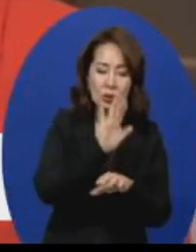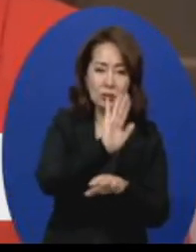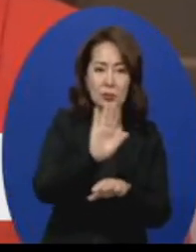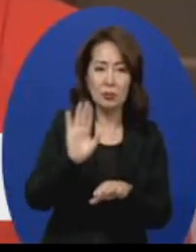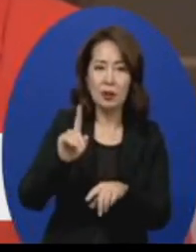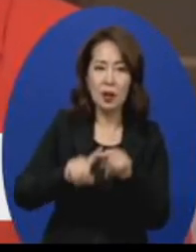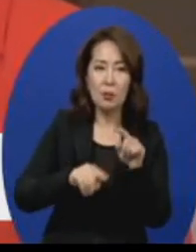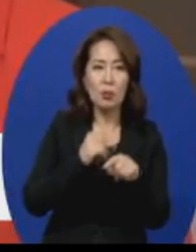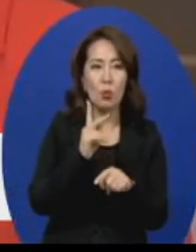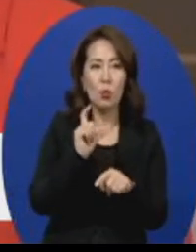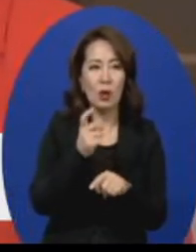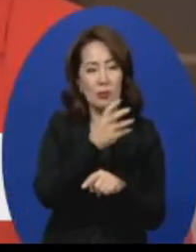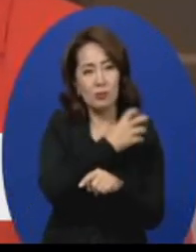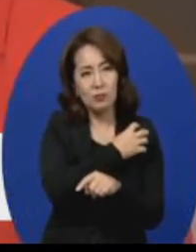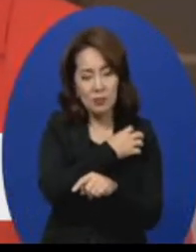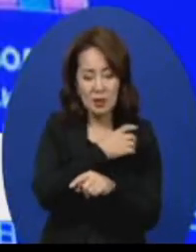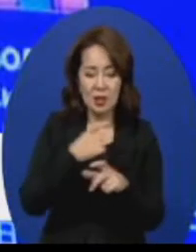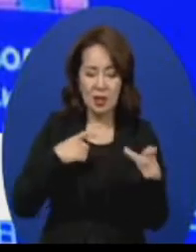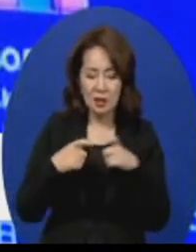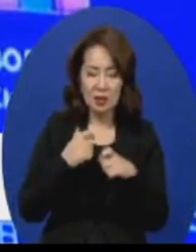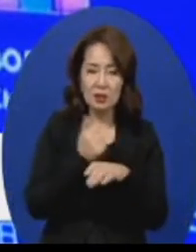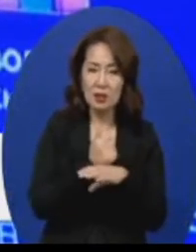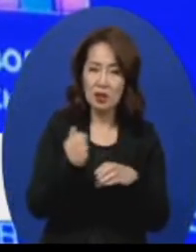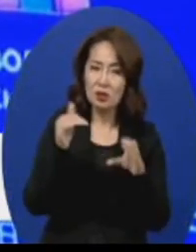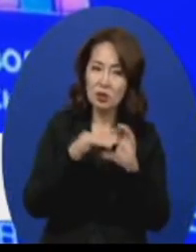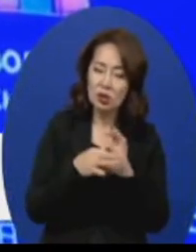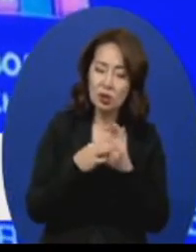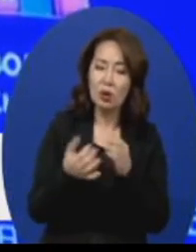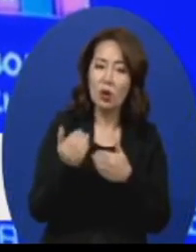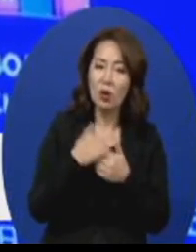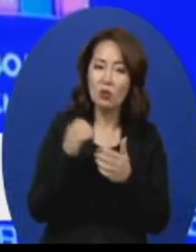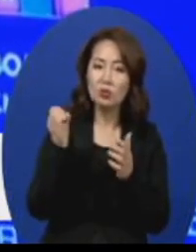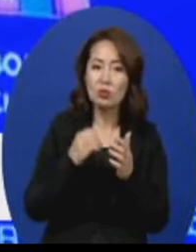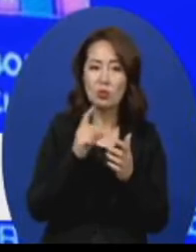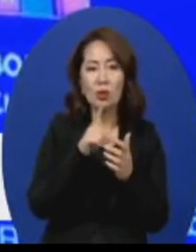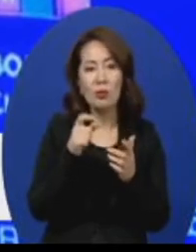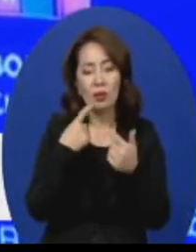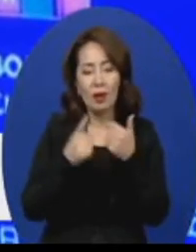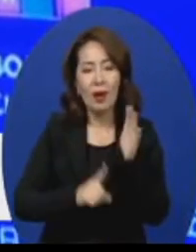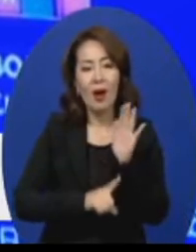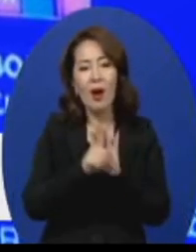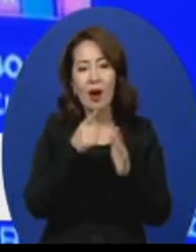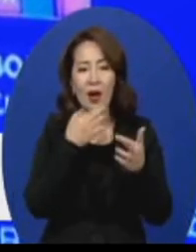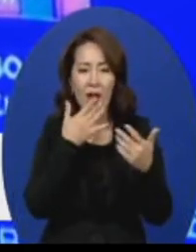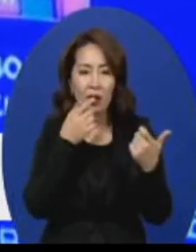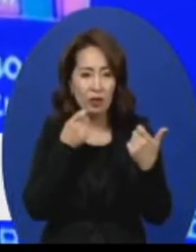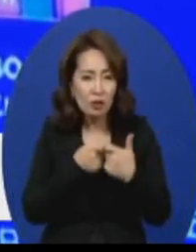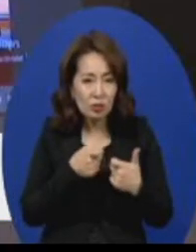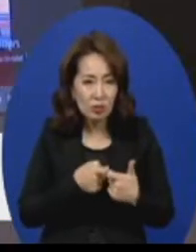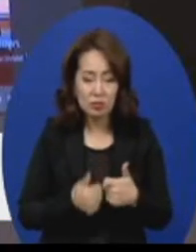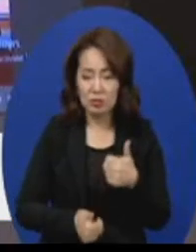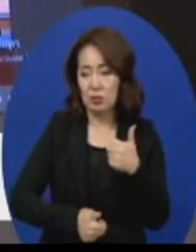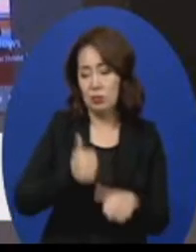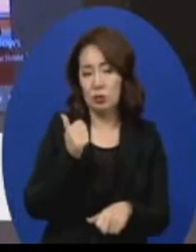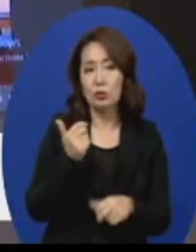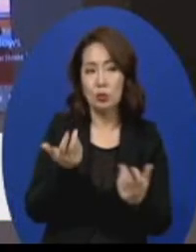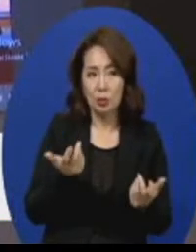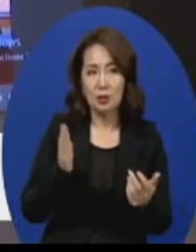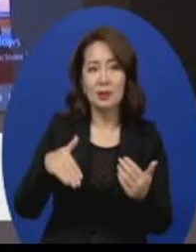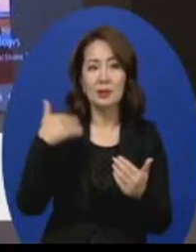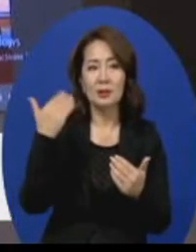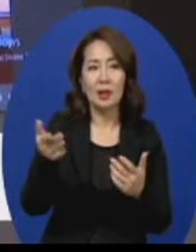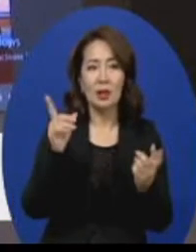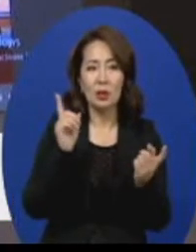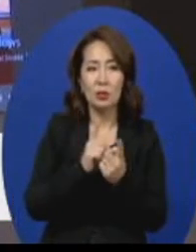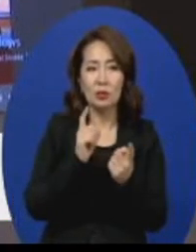үүрэгтэйгээр эдийн засаг аялал жуулчлалын энэхүү том коридорт оролцогч болох ёстой вэ гэдэг дээр анхны тохиролцоонууд амжилттай хийгдлээ. Дараагийн